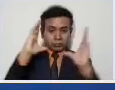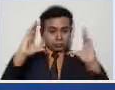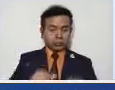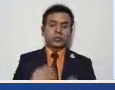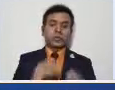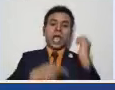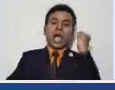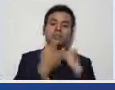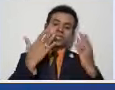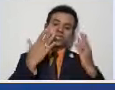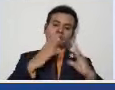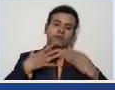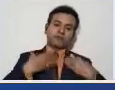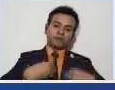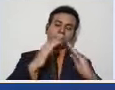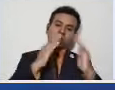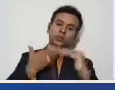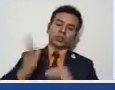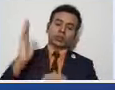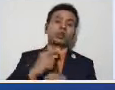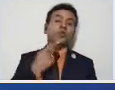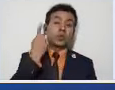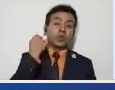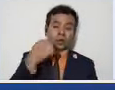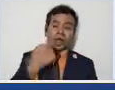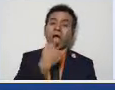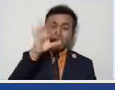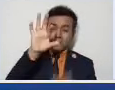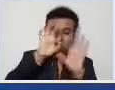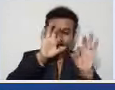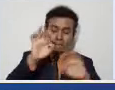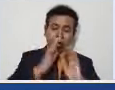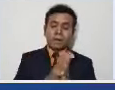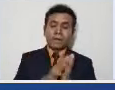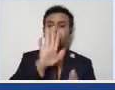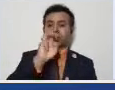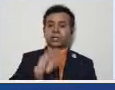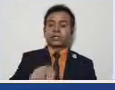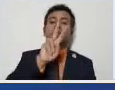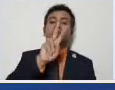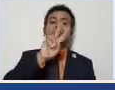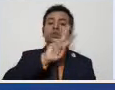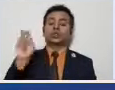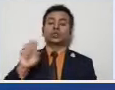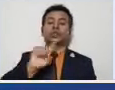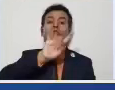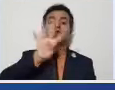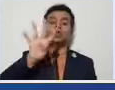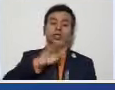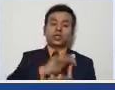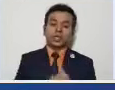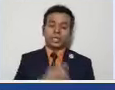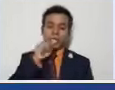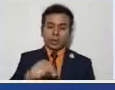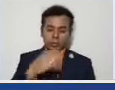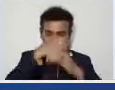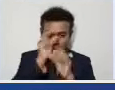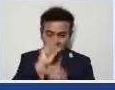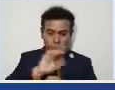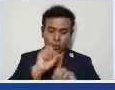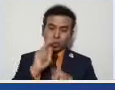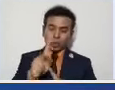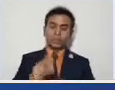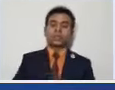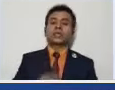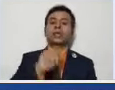ঠিক করেছে এই ক্রাইটেরিয়া অনুযায়ী এইসব রোগী হাসপাতাল থেকে ছাড়া পেয়েছেন এবার আসি আমরা গত 24 ঘন্টায় নমুনা সংগ্রহ